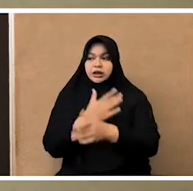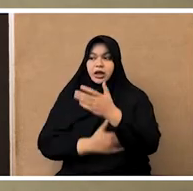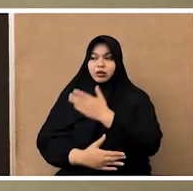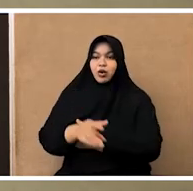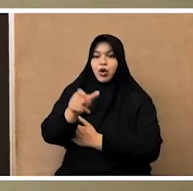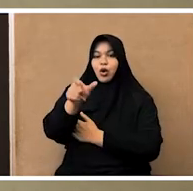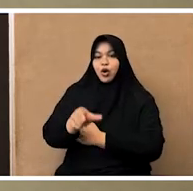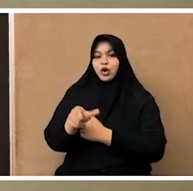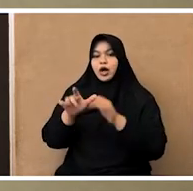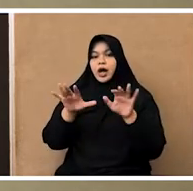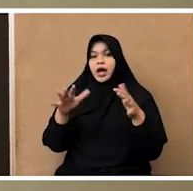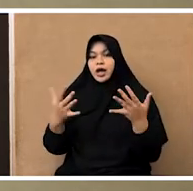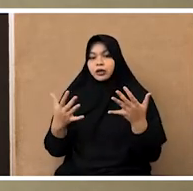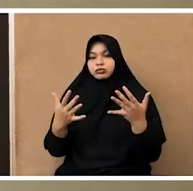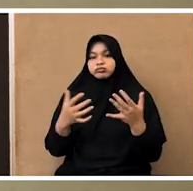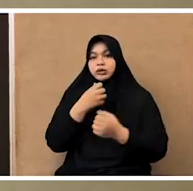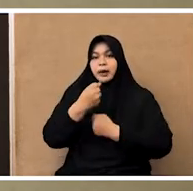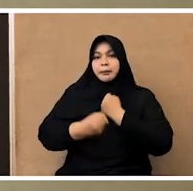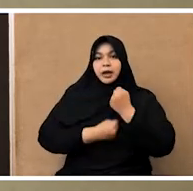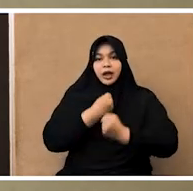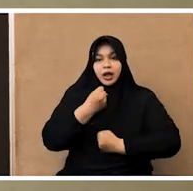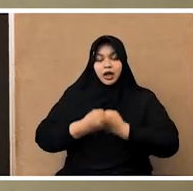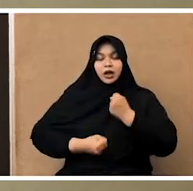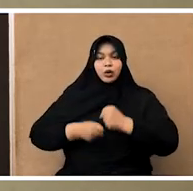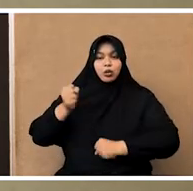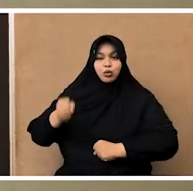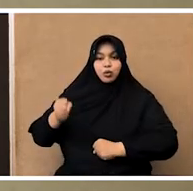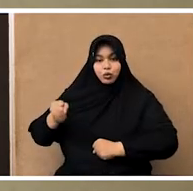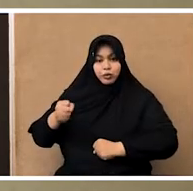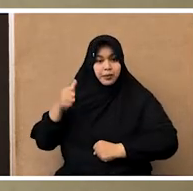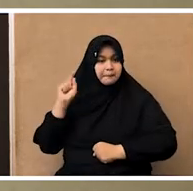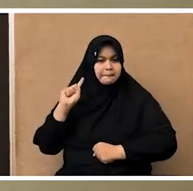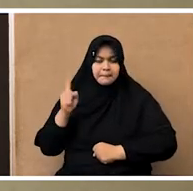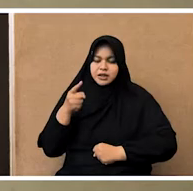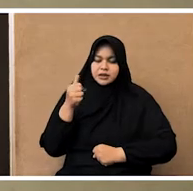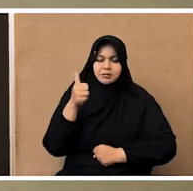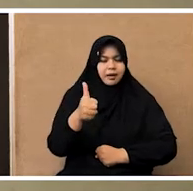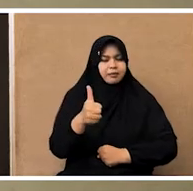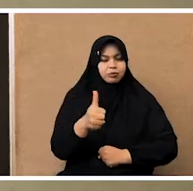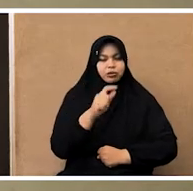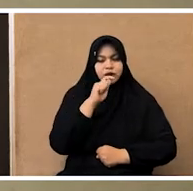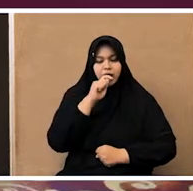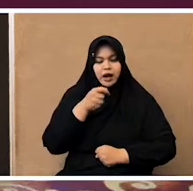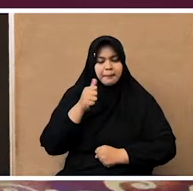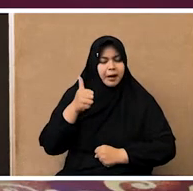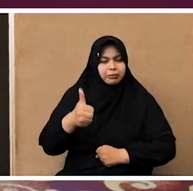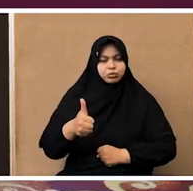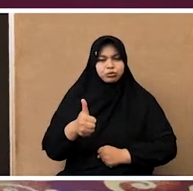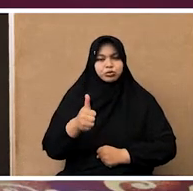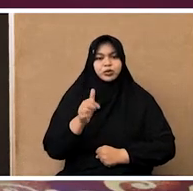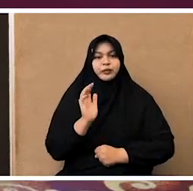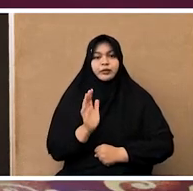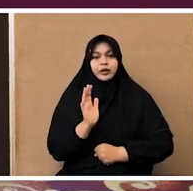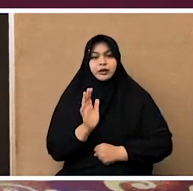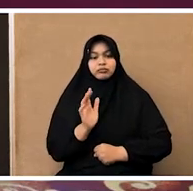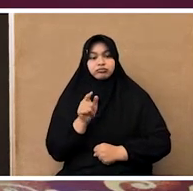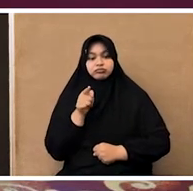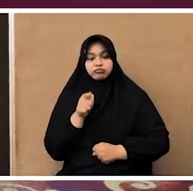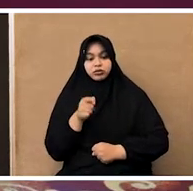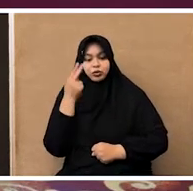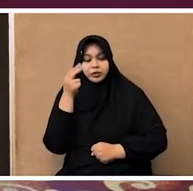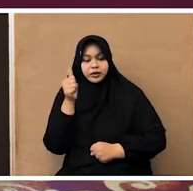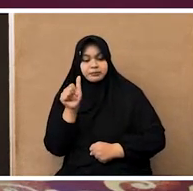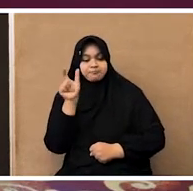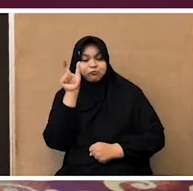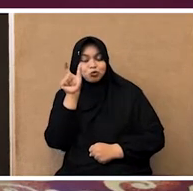orang adalah subjek hukum yang dianggap mampu gitu ya untuk mengetahui apakah